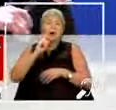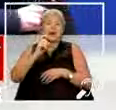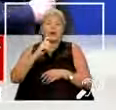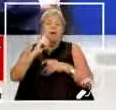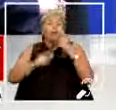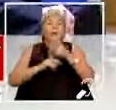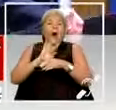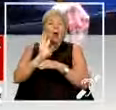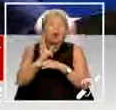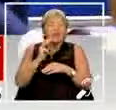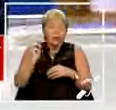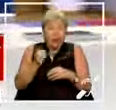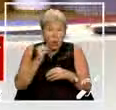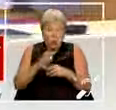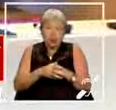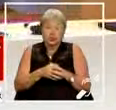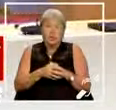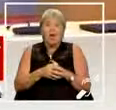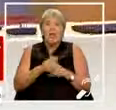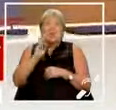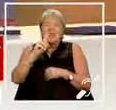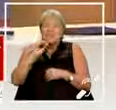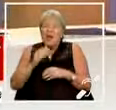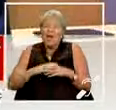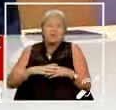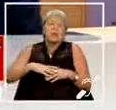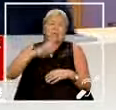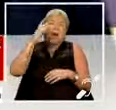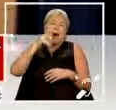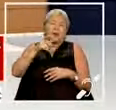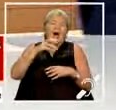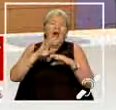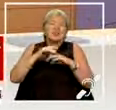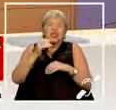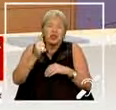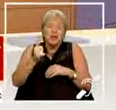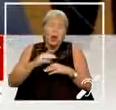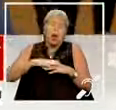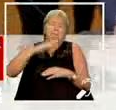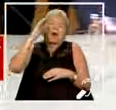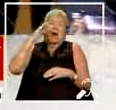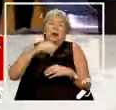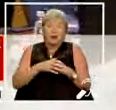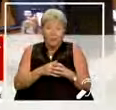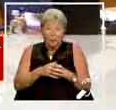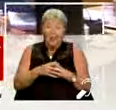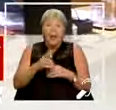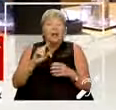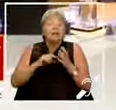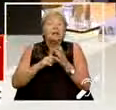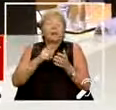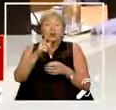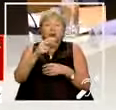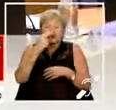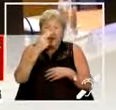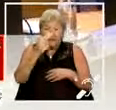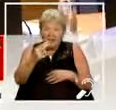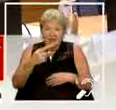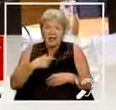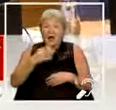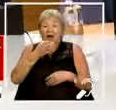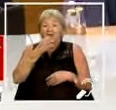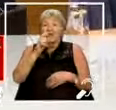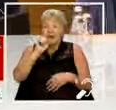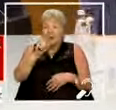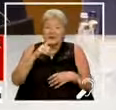pandemie, cu inflații record, cum este în Argentina. Din acest punct de vedere, la acest summit se